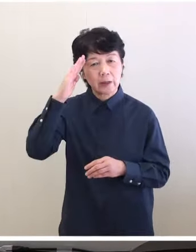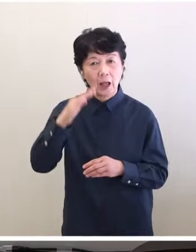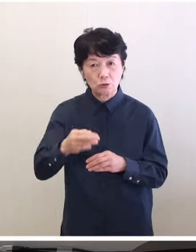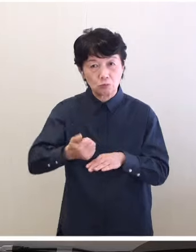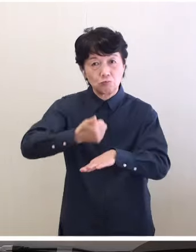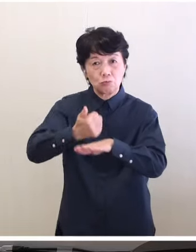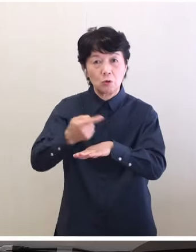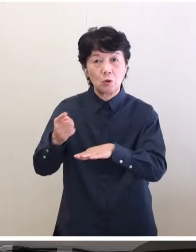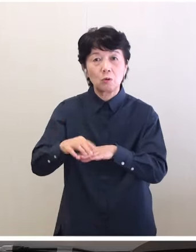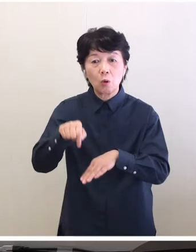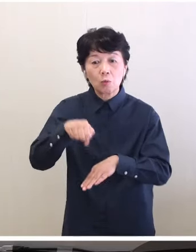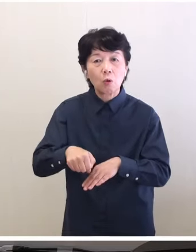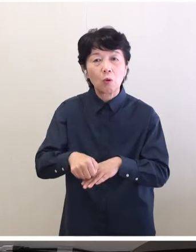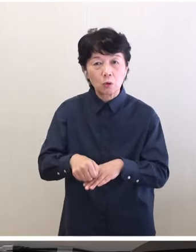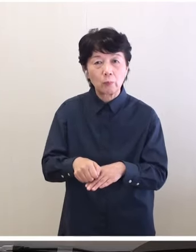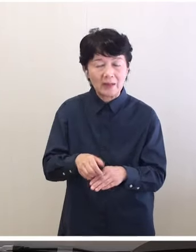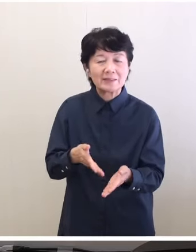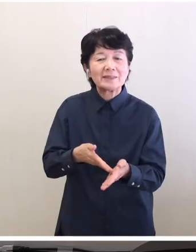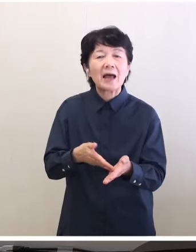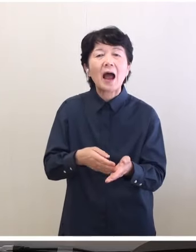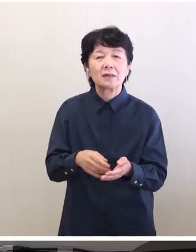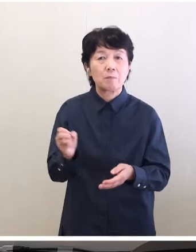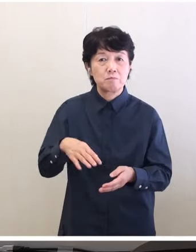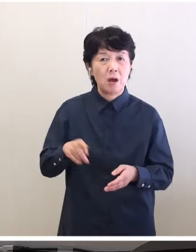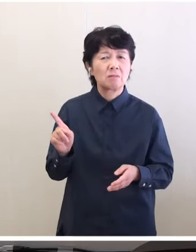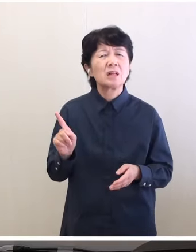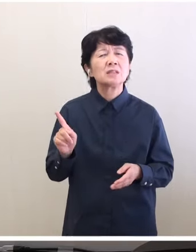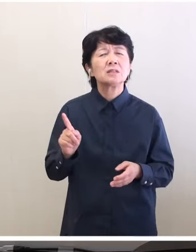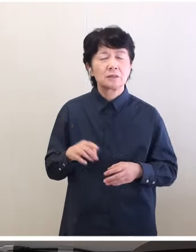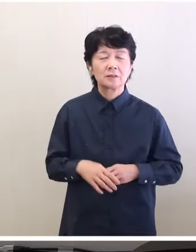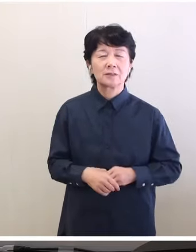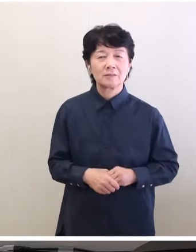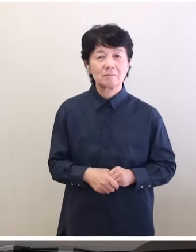が定例記者会見でこういうふうに述べておられます。